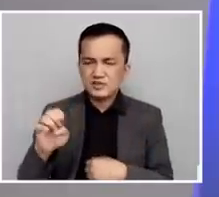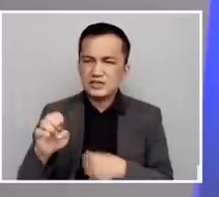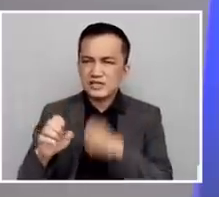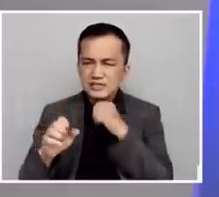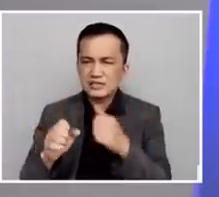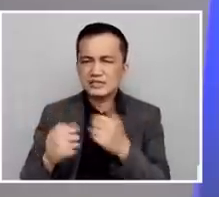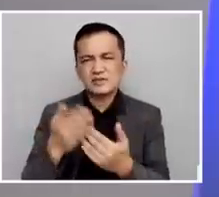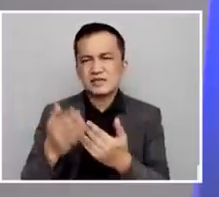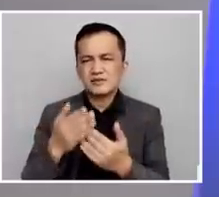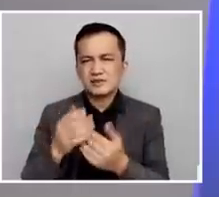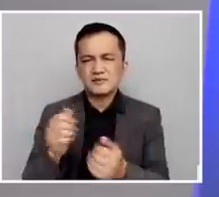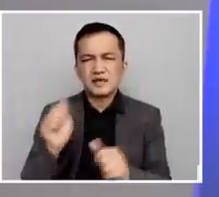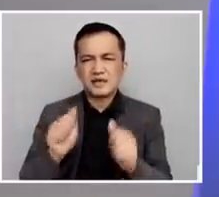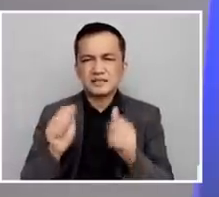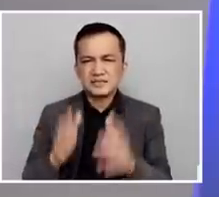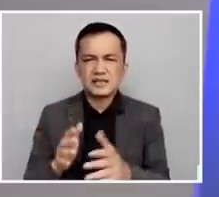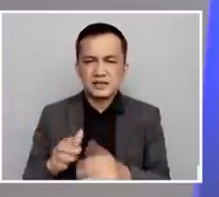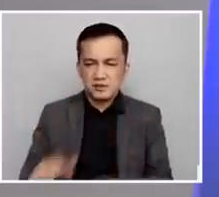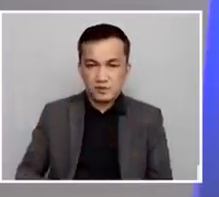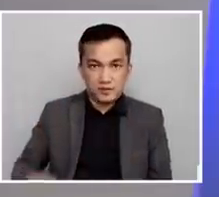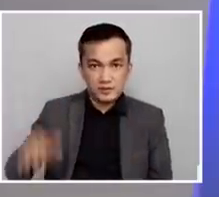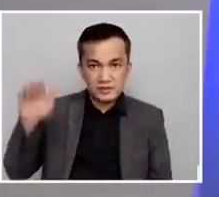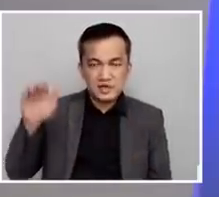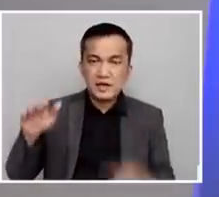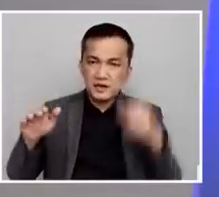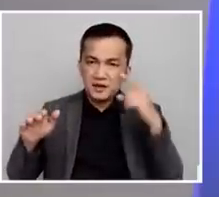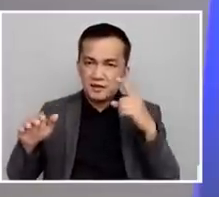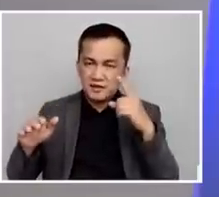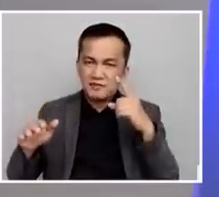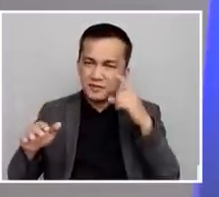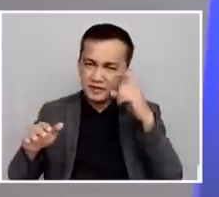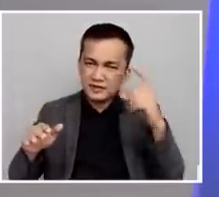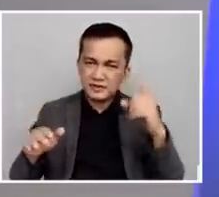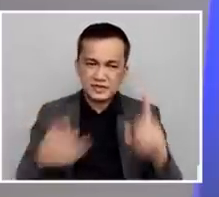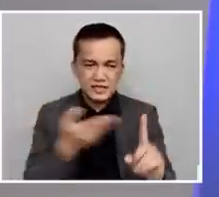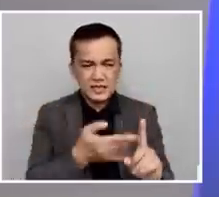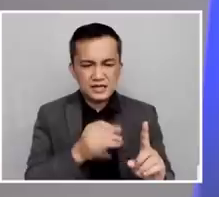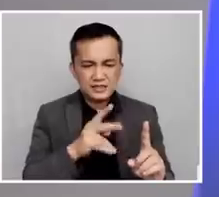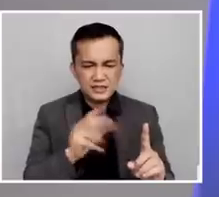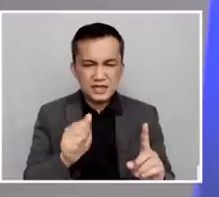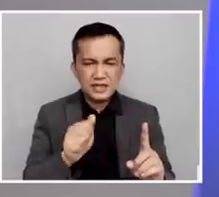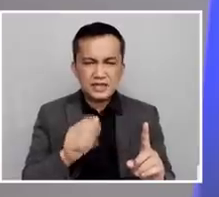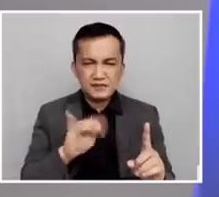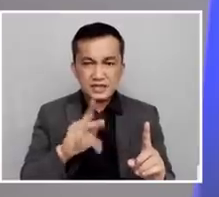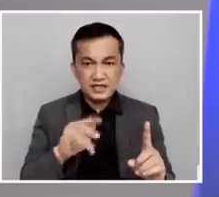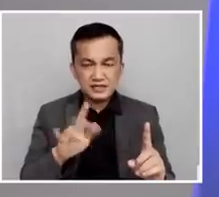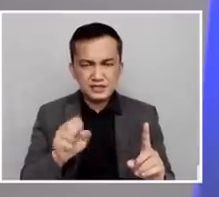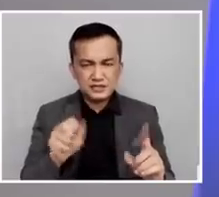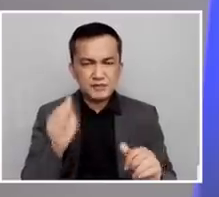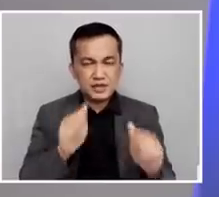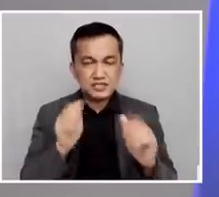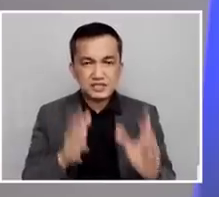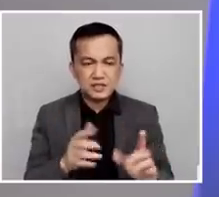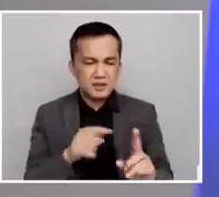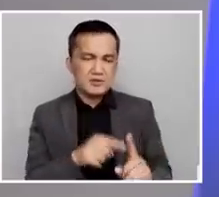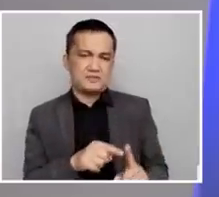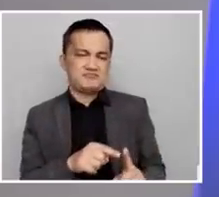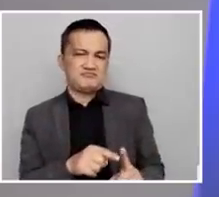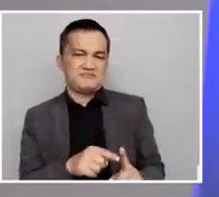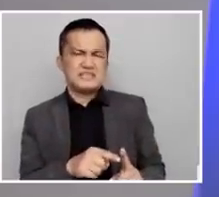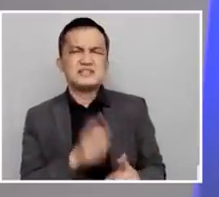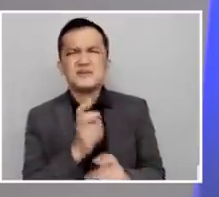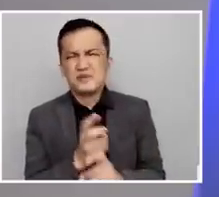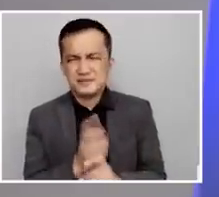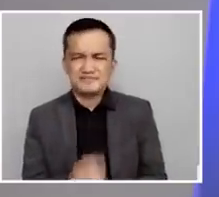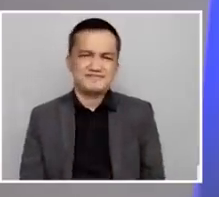royalty. Mula naman pagkabata, pangarap na ni Andrea Briantes na mag-artista. Yun nga lamang, sadyang pahirapan